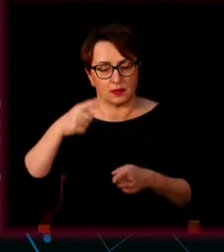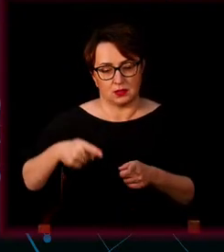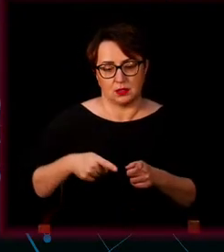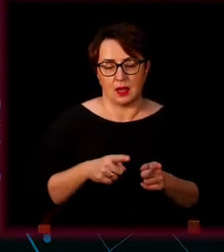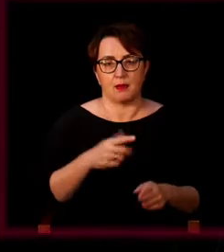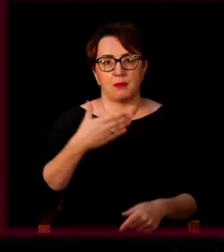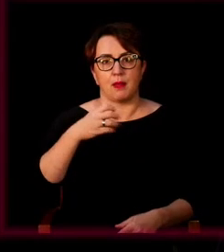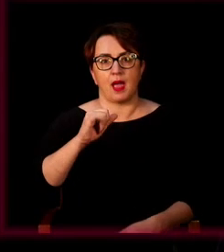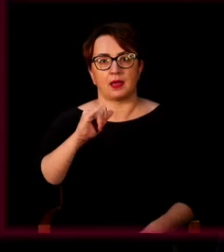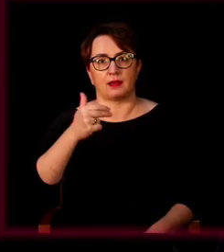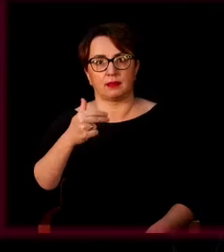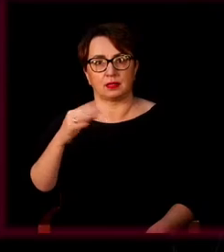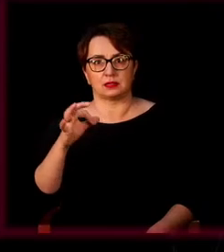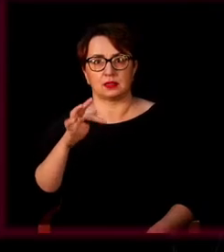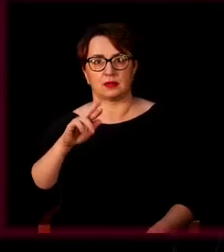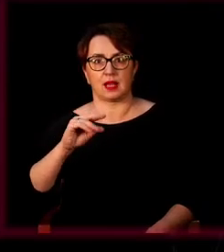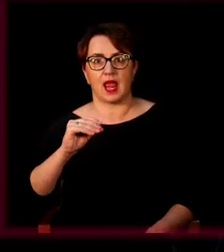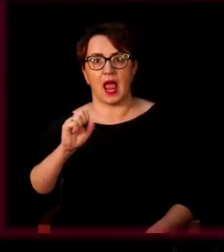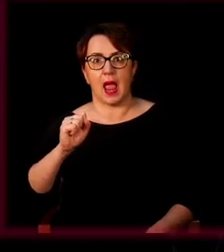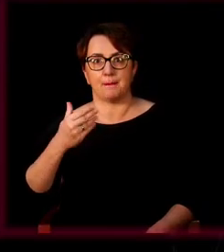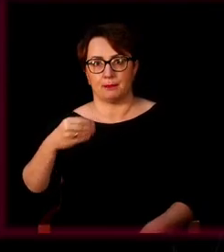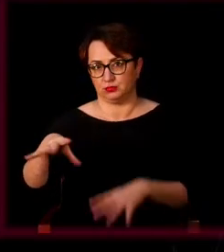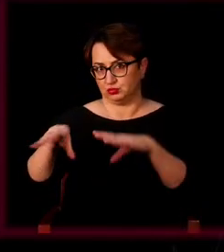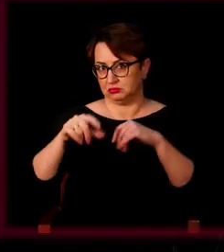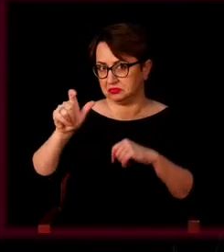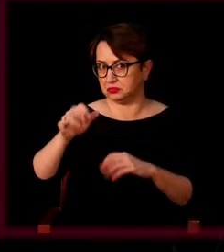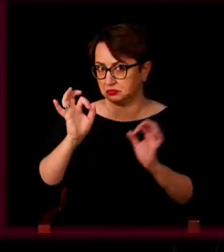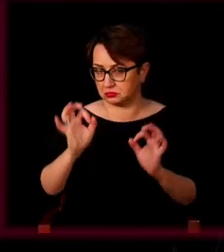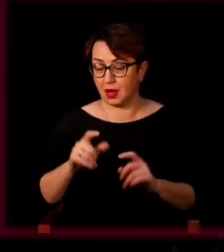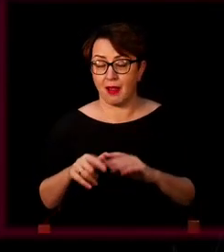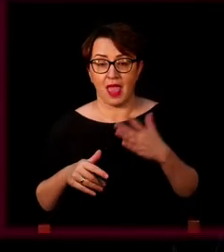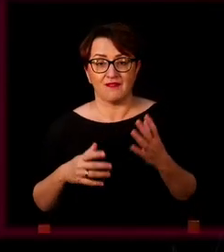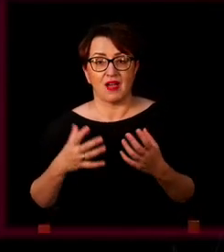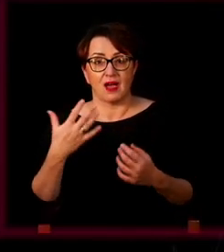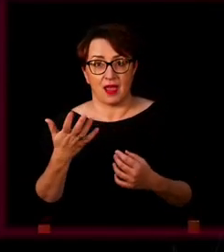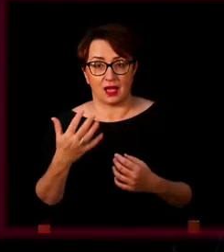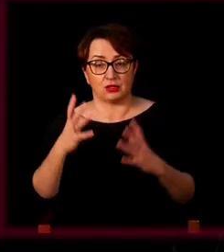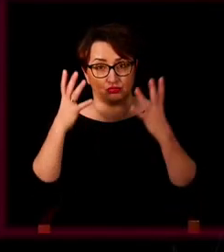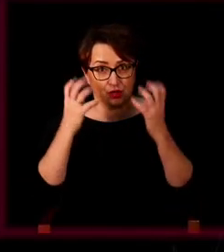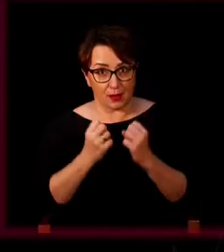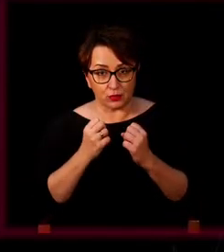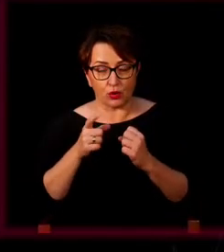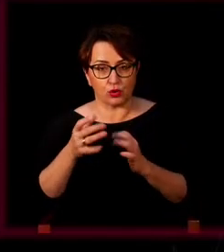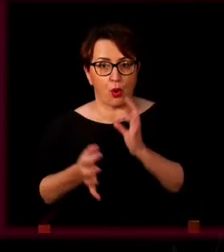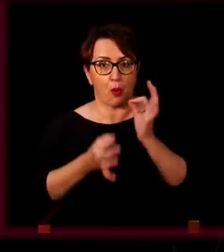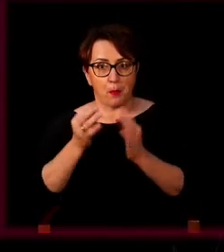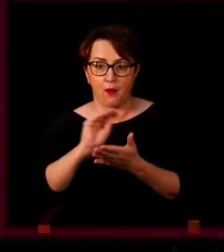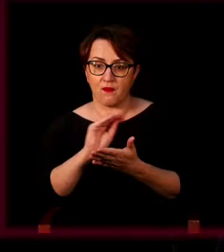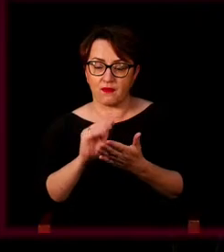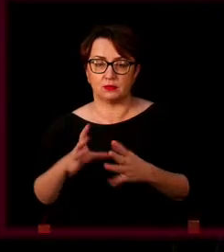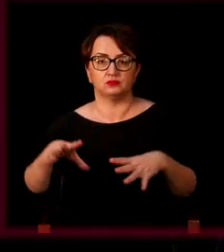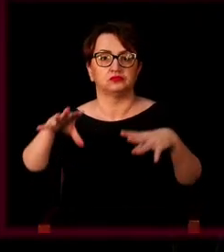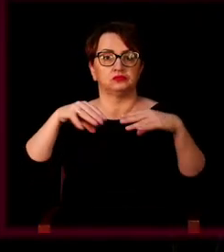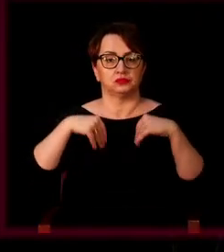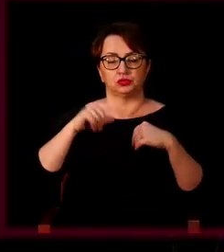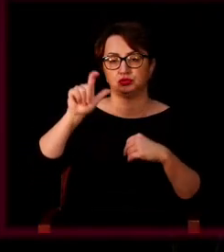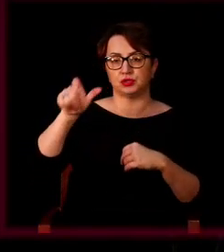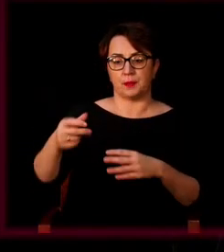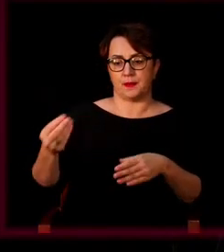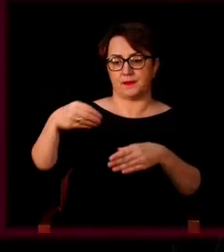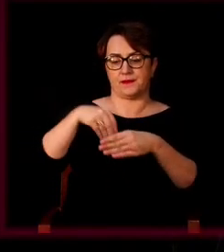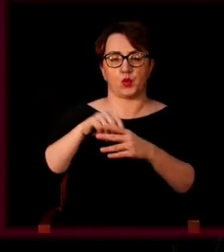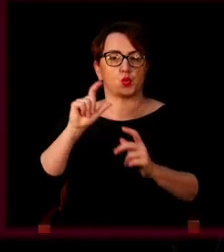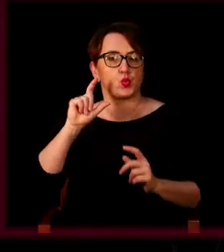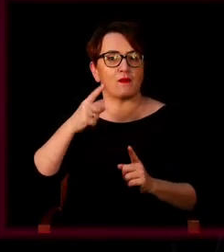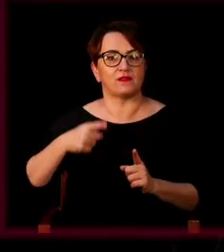ręka ciemności zdecydowanie była jedną z tych powieści w jej dorobku, która się przysłużyła do tego, że Ursula Le Guin